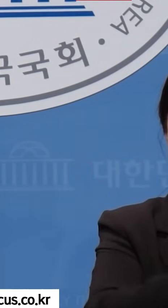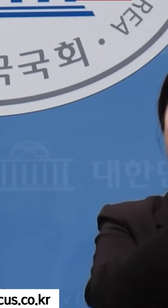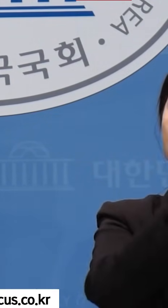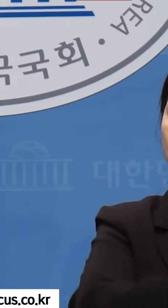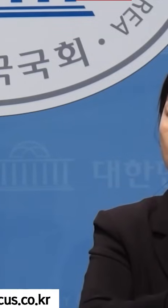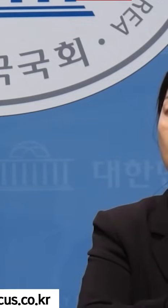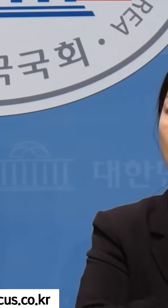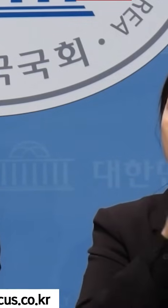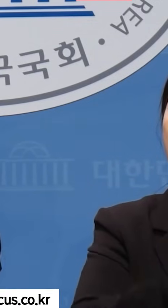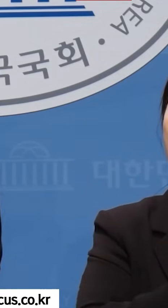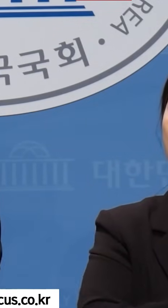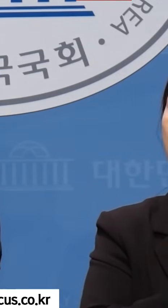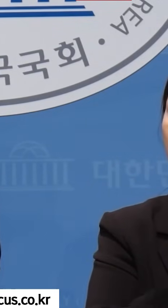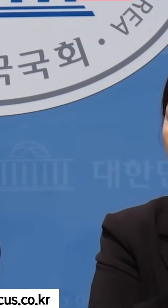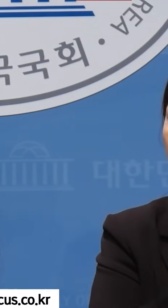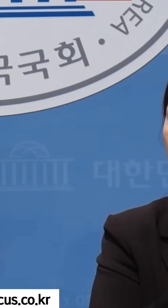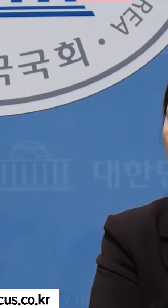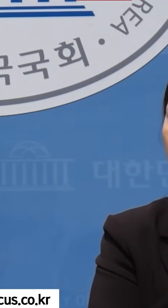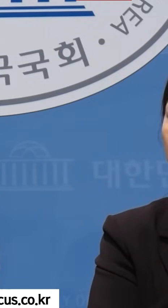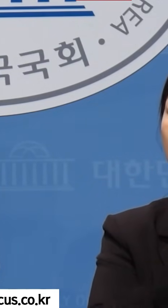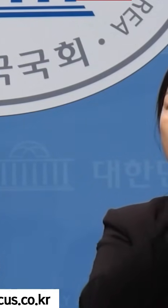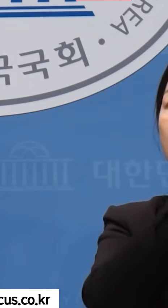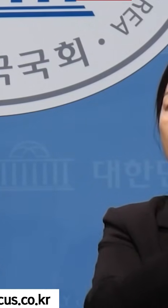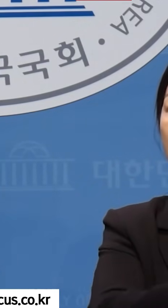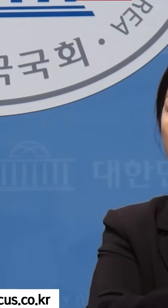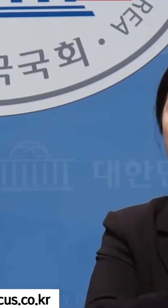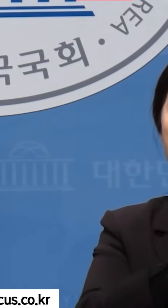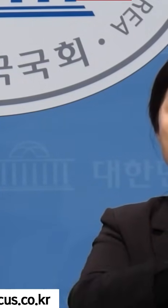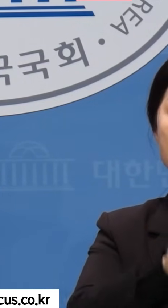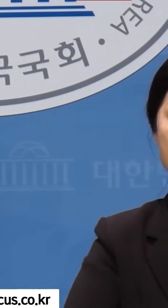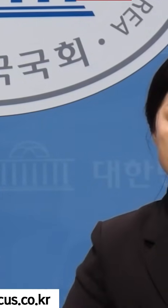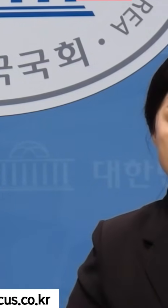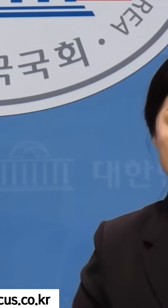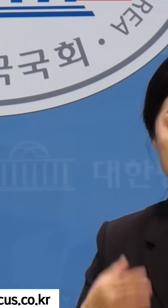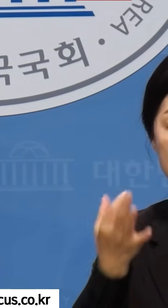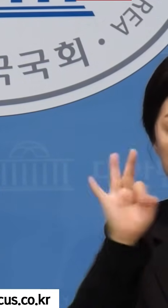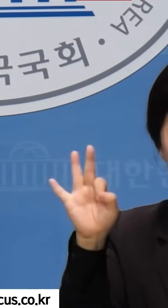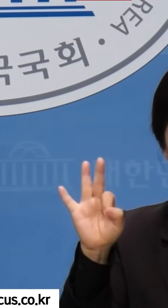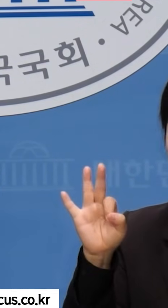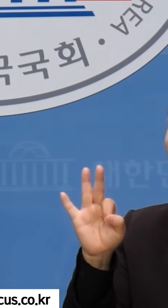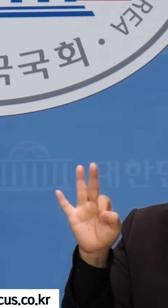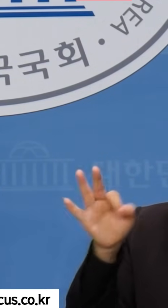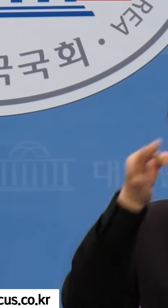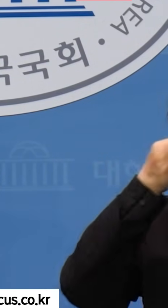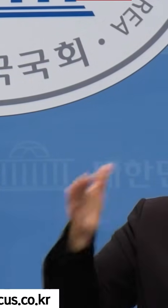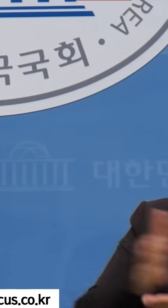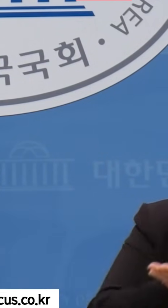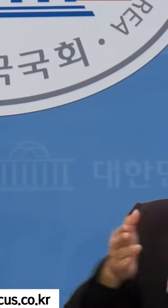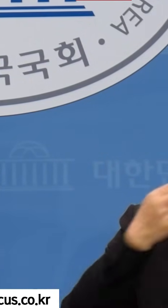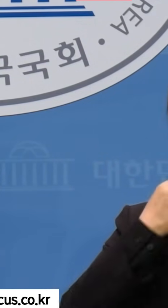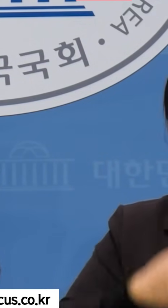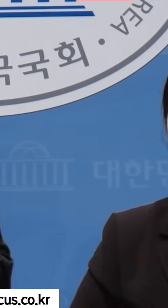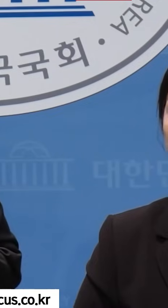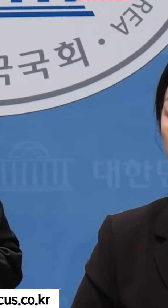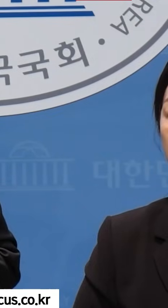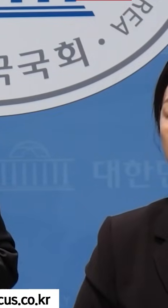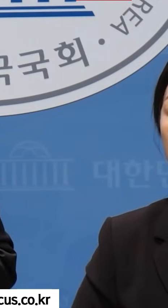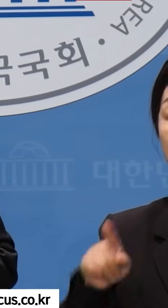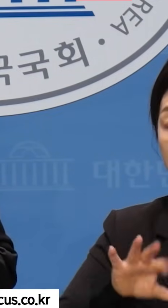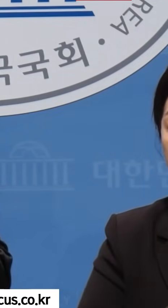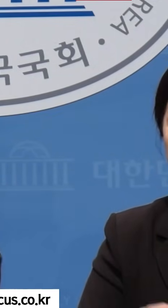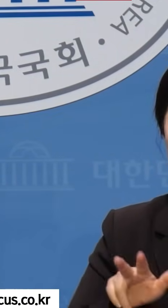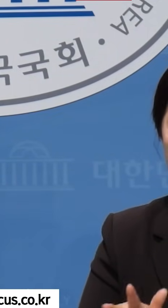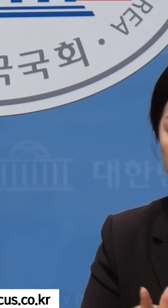민사에서 승소를 한 케이스에서는 형사 책임이 인정된 예를 본 적이 없습니다. 다시 말해서 검찰의 지금